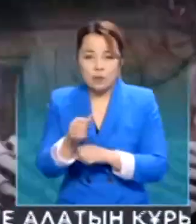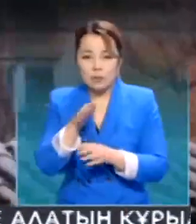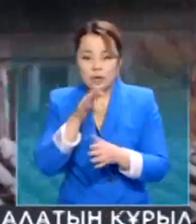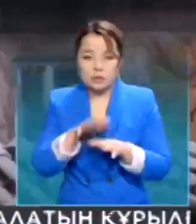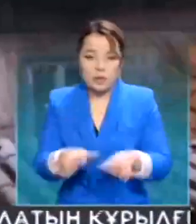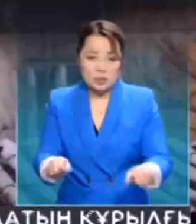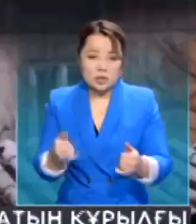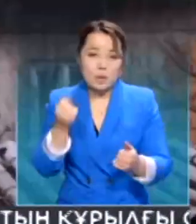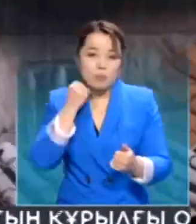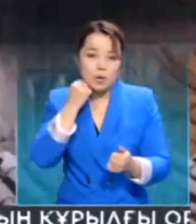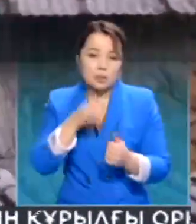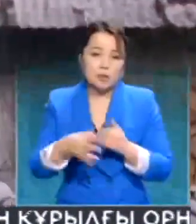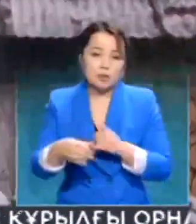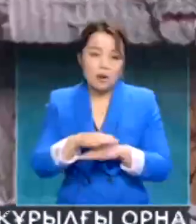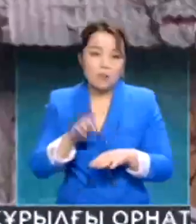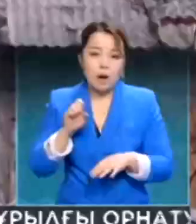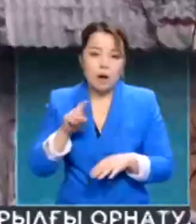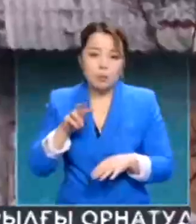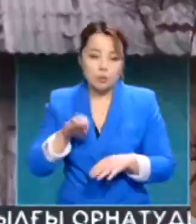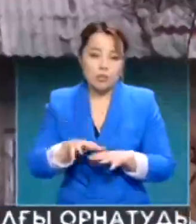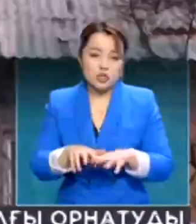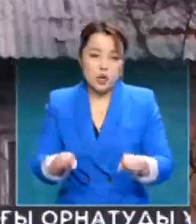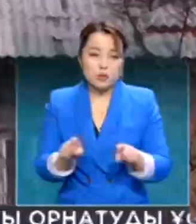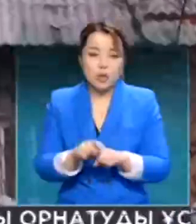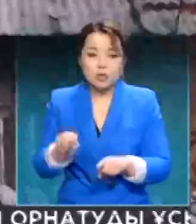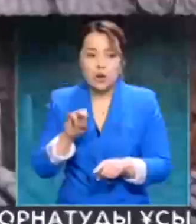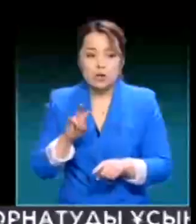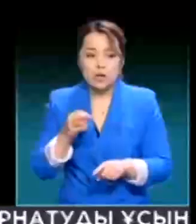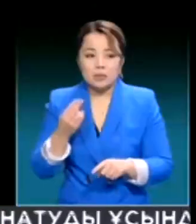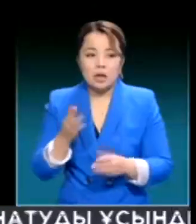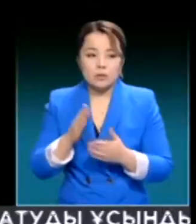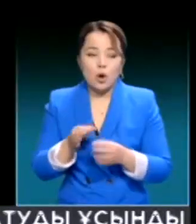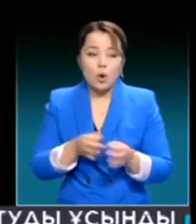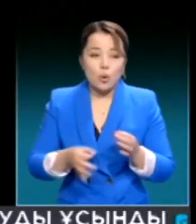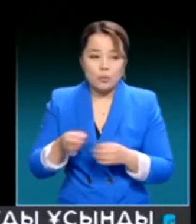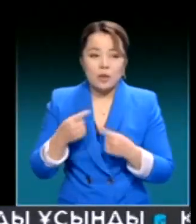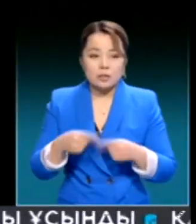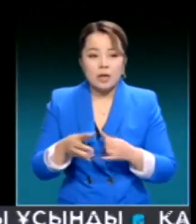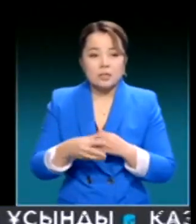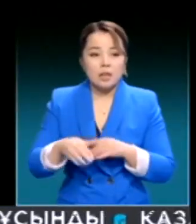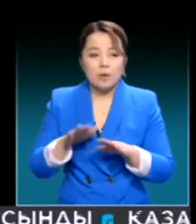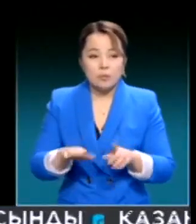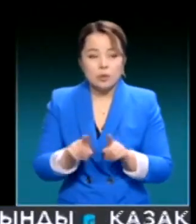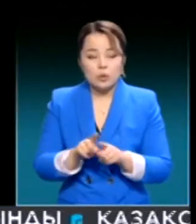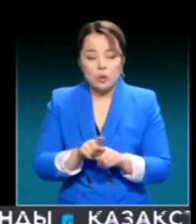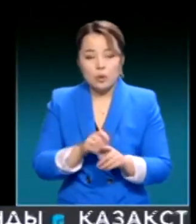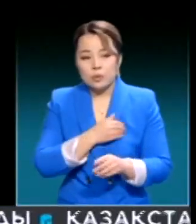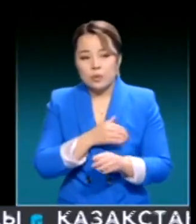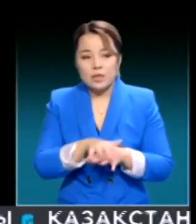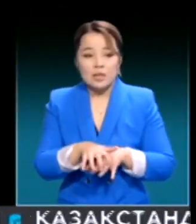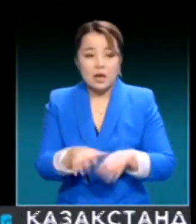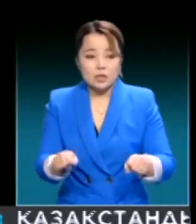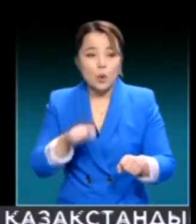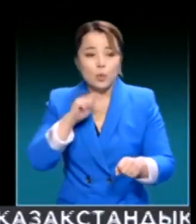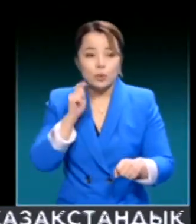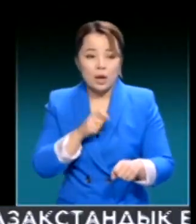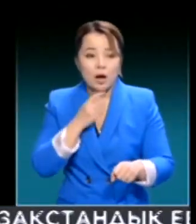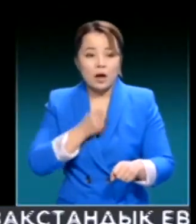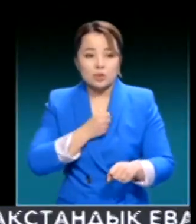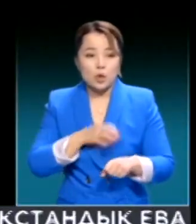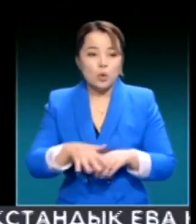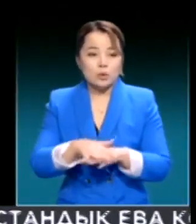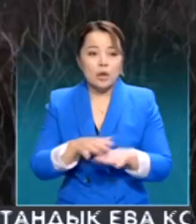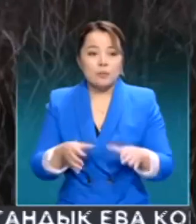келеді. Мәскеудің мақсаты Бахмутты жаулағаннан кейін Донецк облысының басқа да елді мекендерін бағындыру. Украина қарулы күштерінің